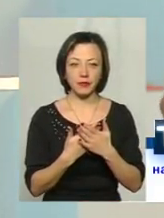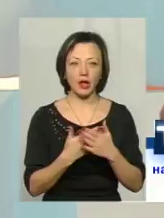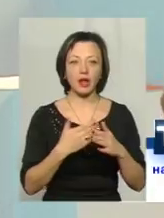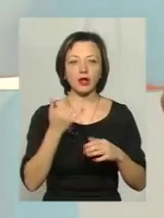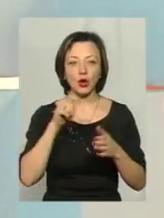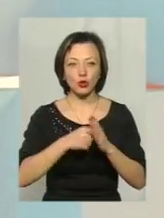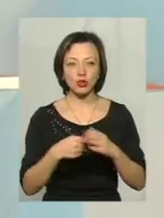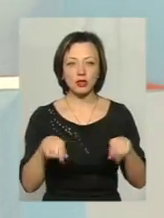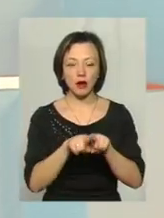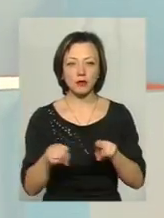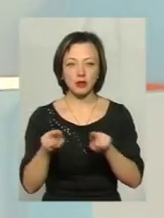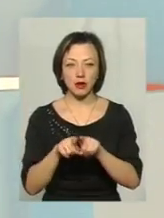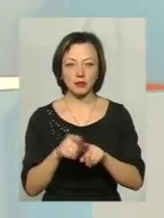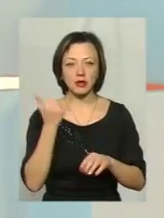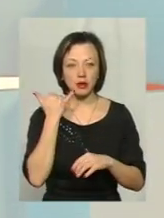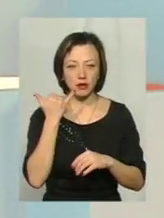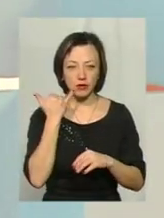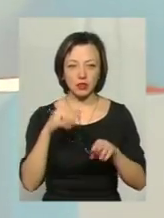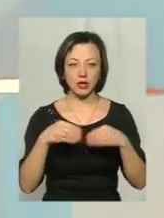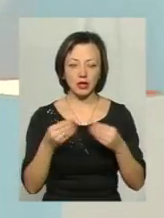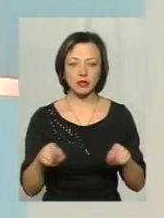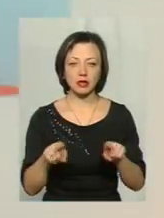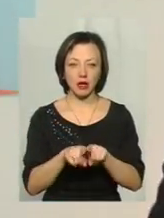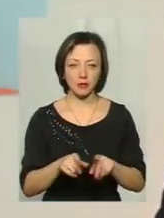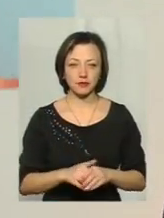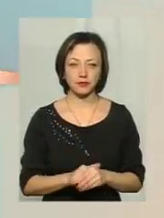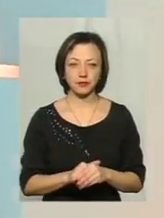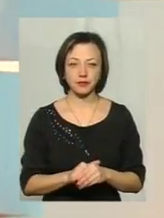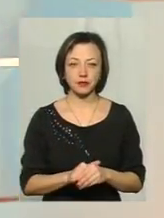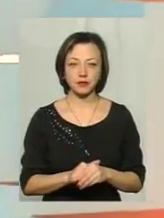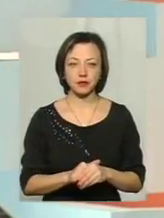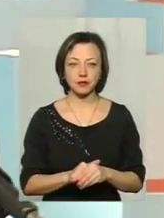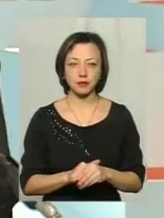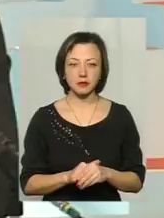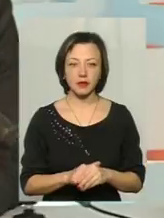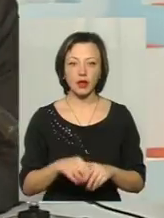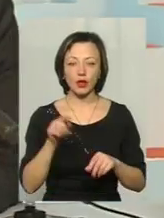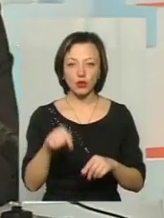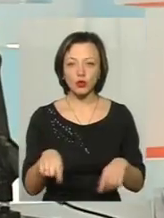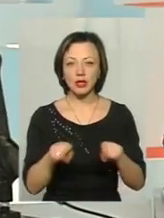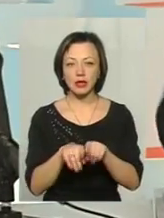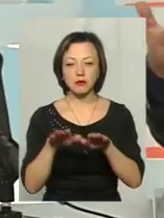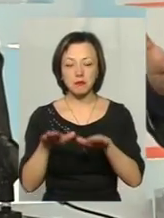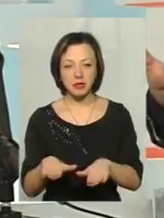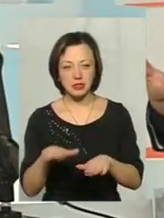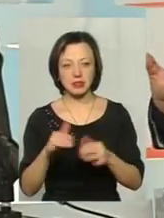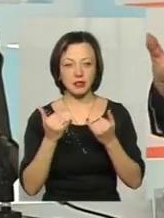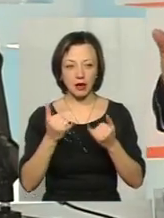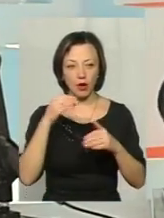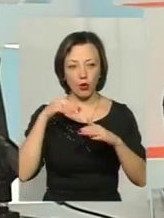ключі знаходяться там-то, там-то, телефон дається такий-то, такий-то. Тут теж місце для укриття, тобто куди